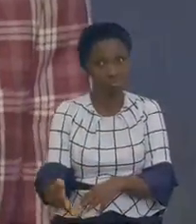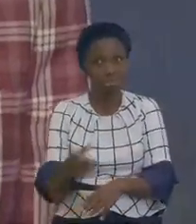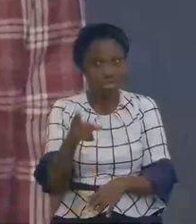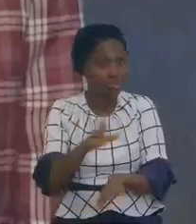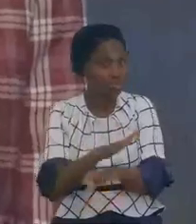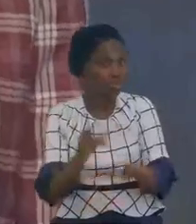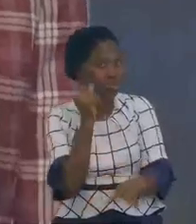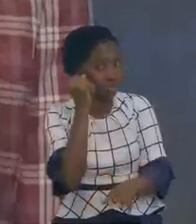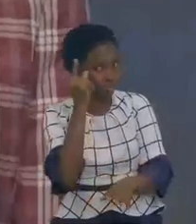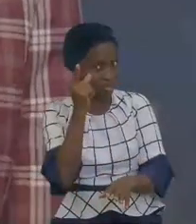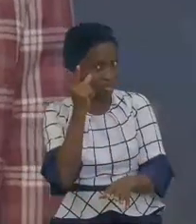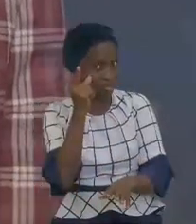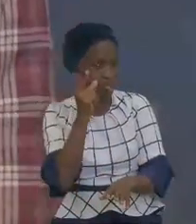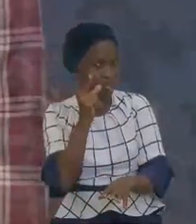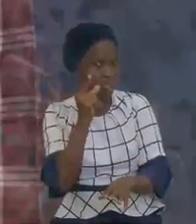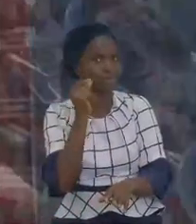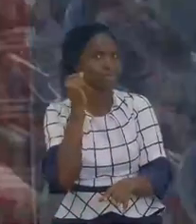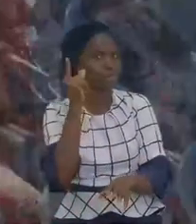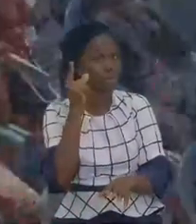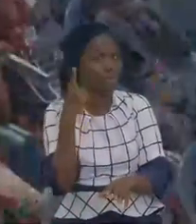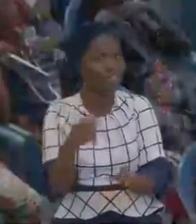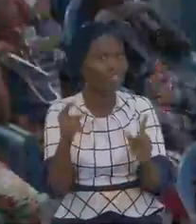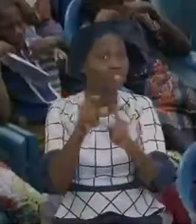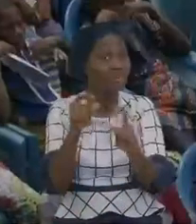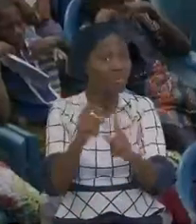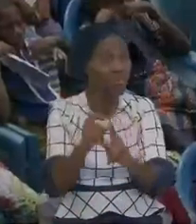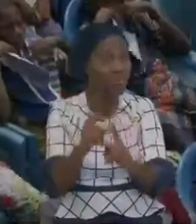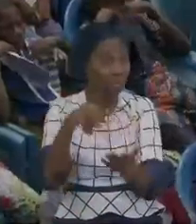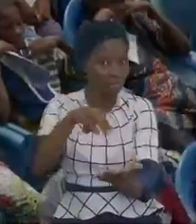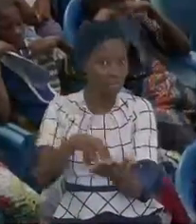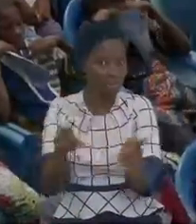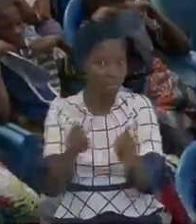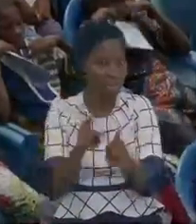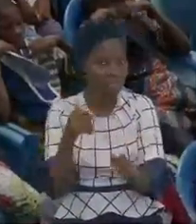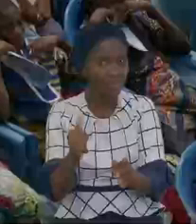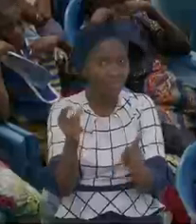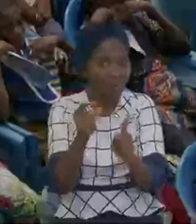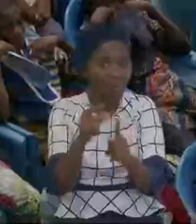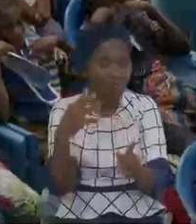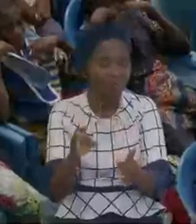le verbe se lever qui est comme un verbe d'action.